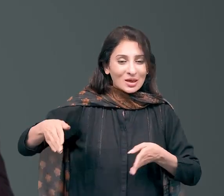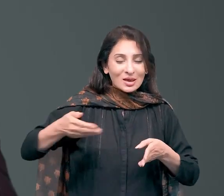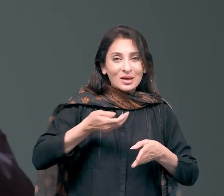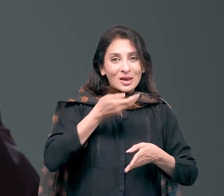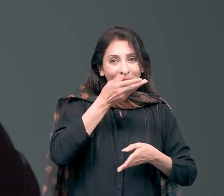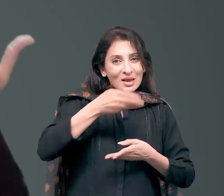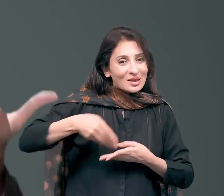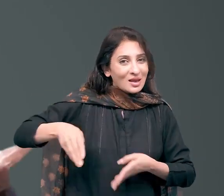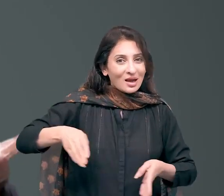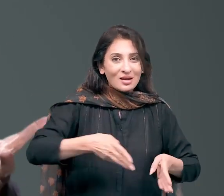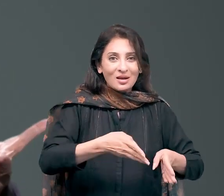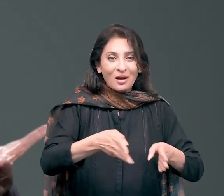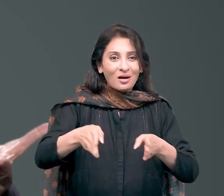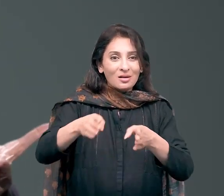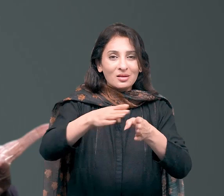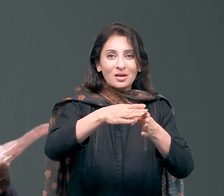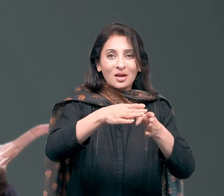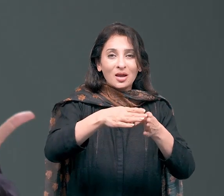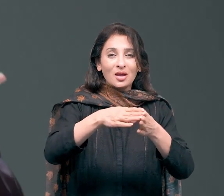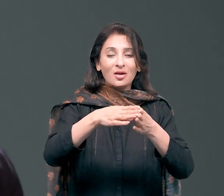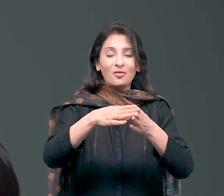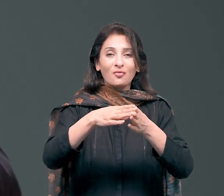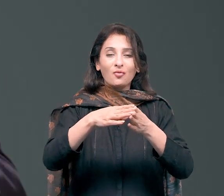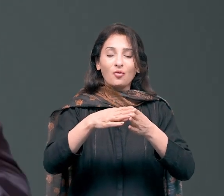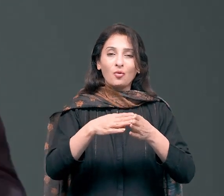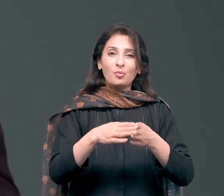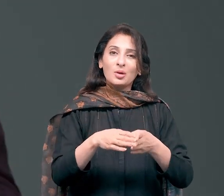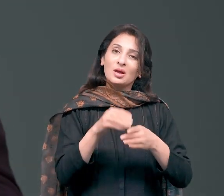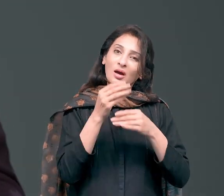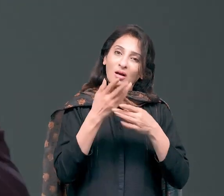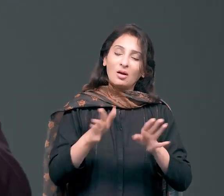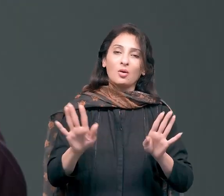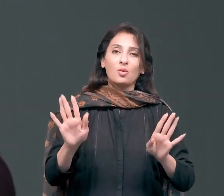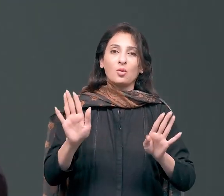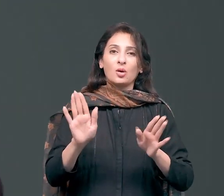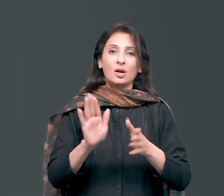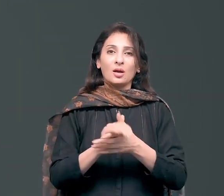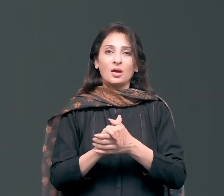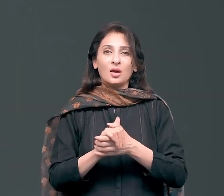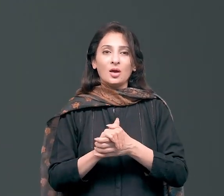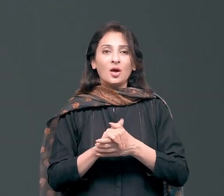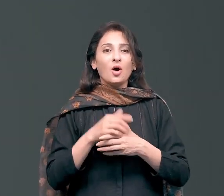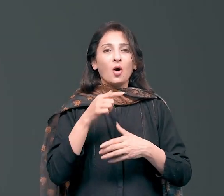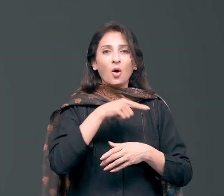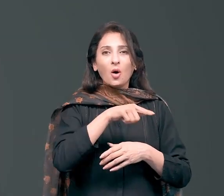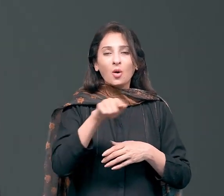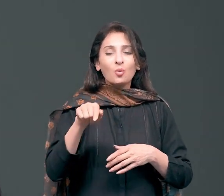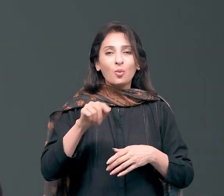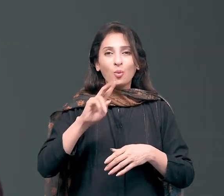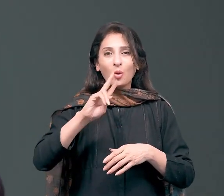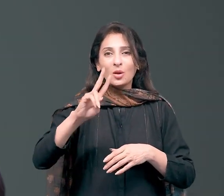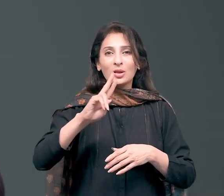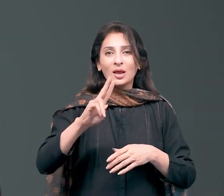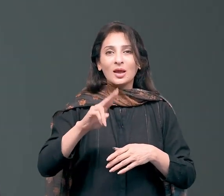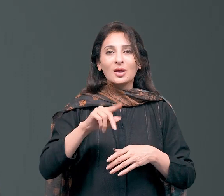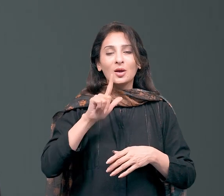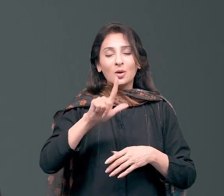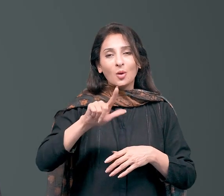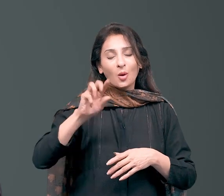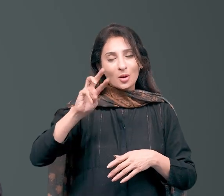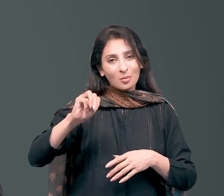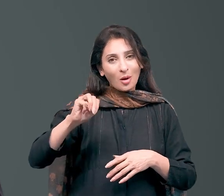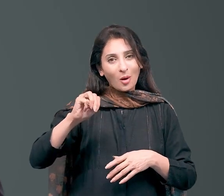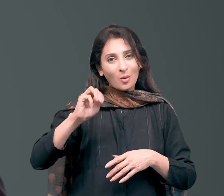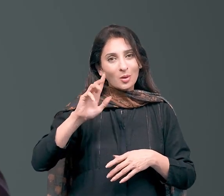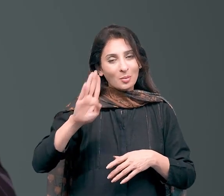یہ جو 3 دریا تھے وہ چلے گئے، پنجاب تقسیم ہو گیا، مسئلہ کشمیر پیدا ہو گیا۔ تو یہ بھی الزام